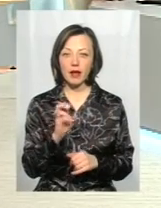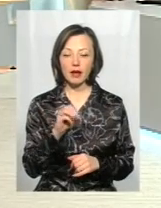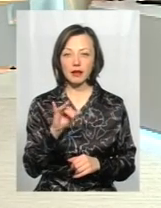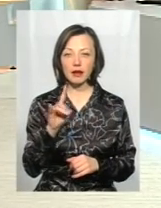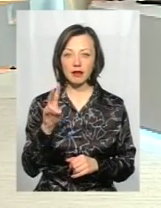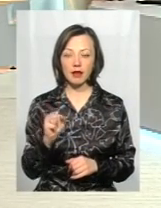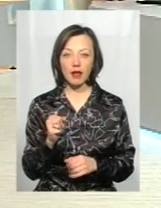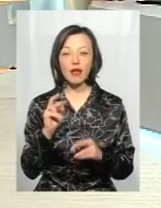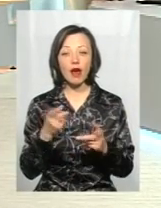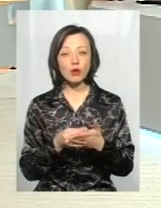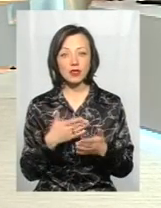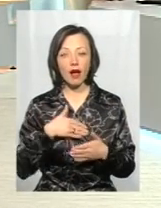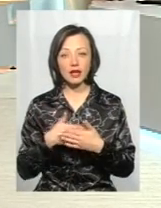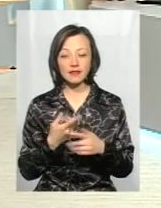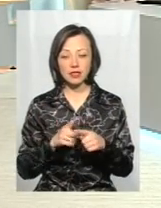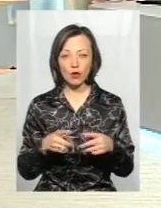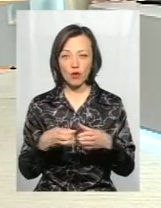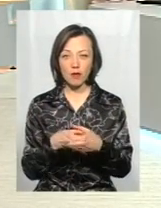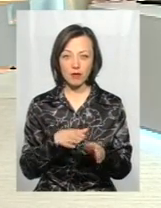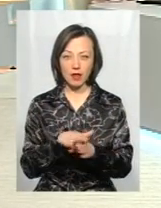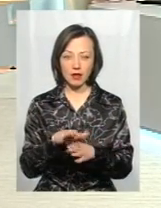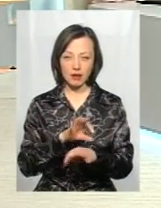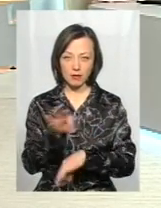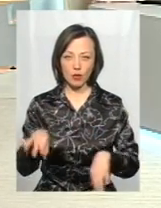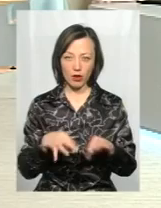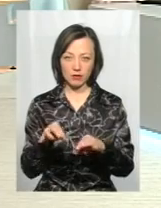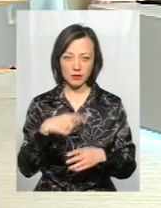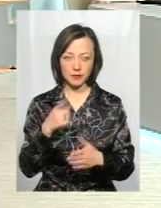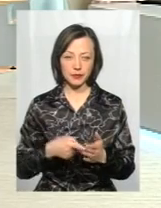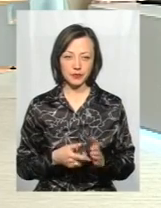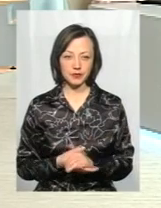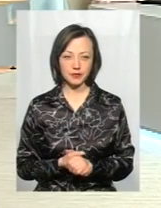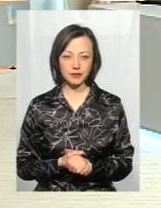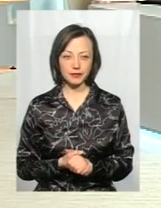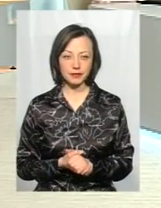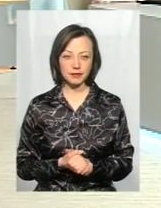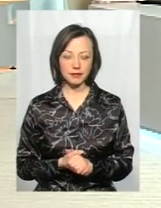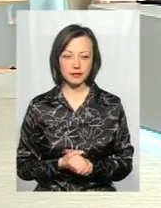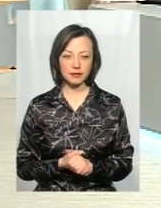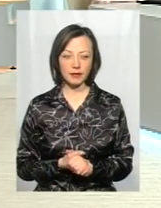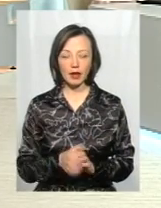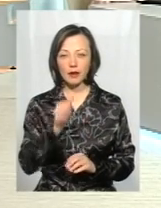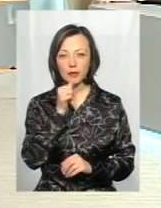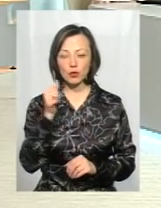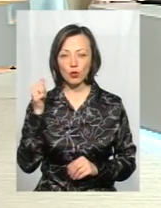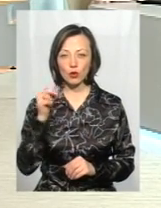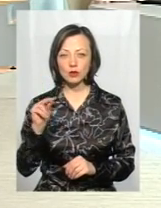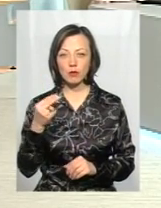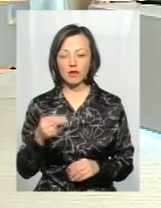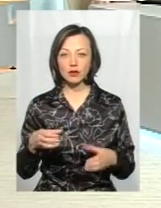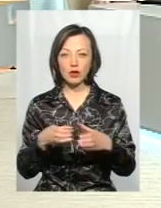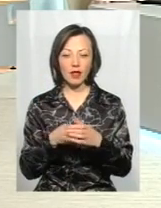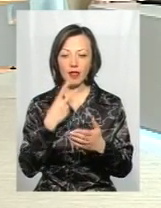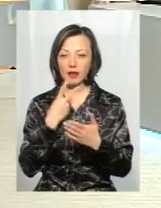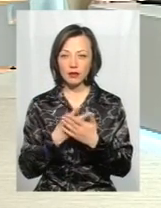оцінюєте активність Чемеровецької громади у плані реалізації проєктів? Минулого року Чемеровецька громада, незважаючи